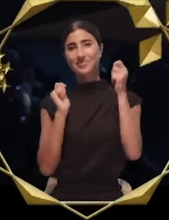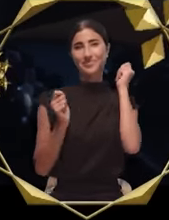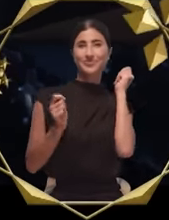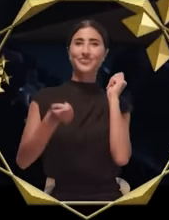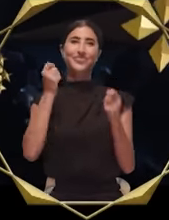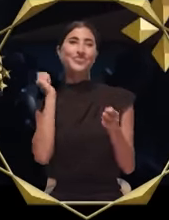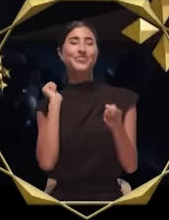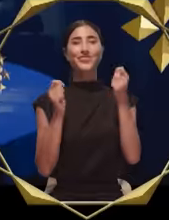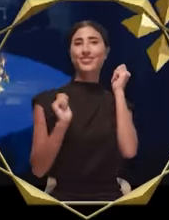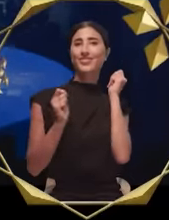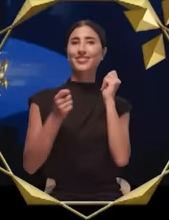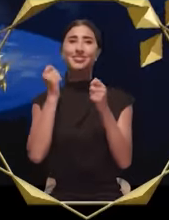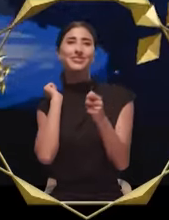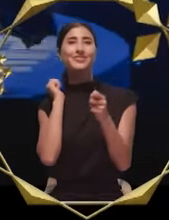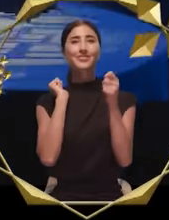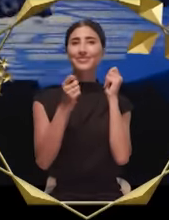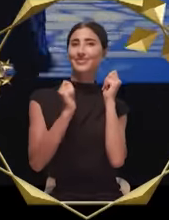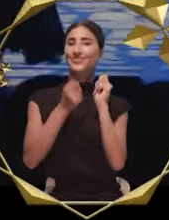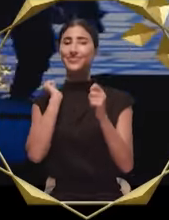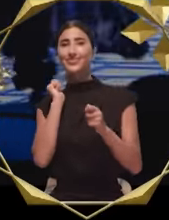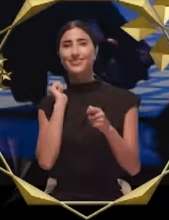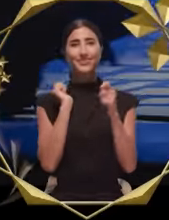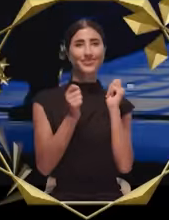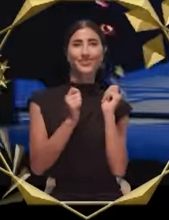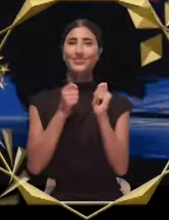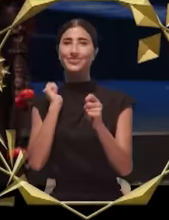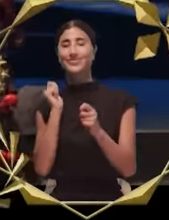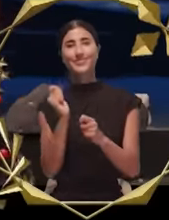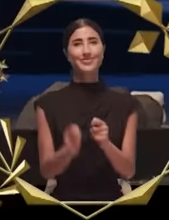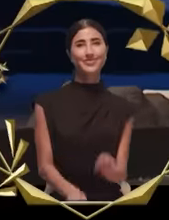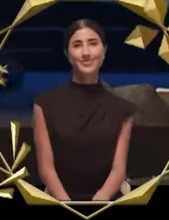خطوة طاق تطاق من هنا إلى ساحر